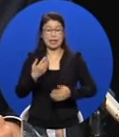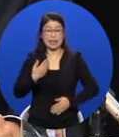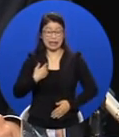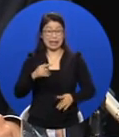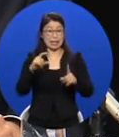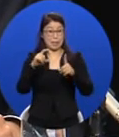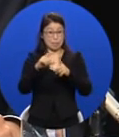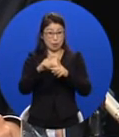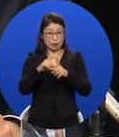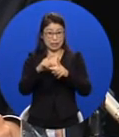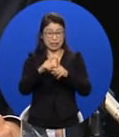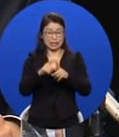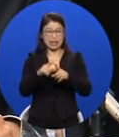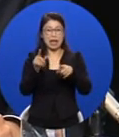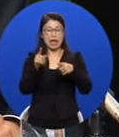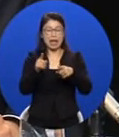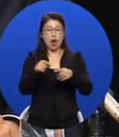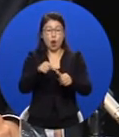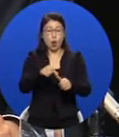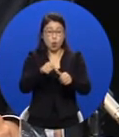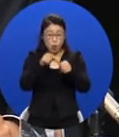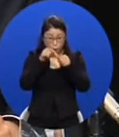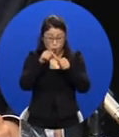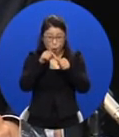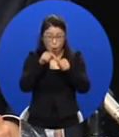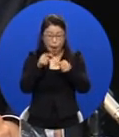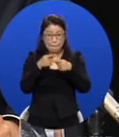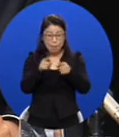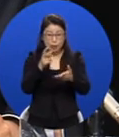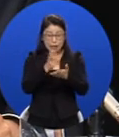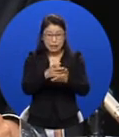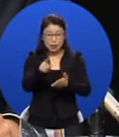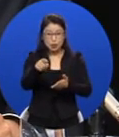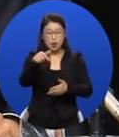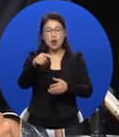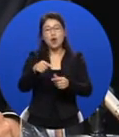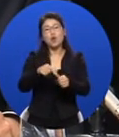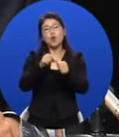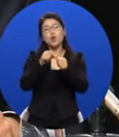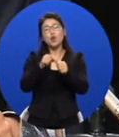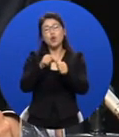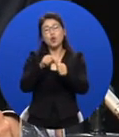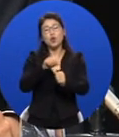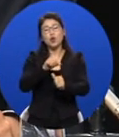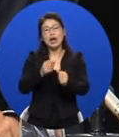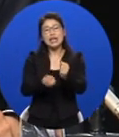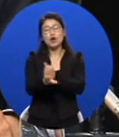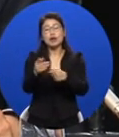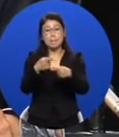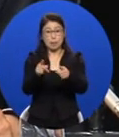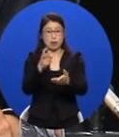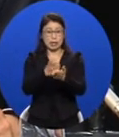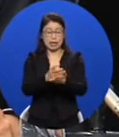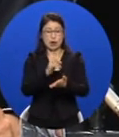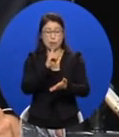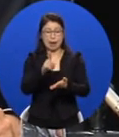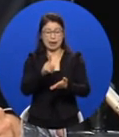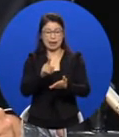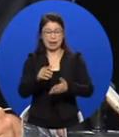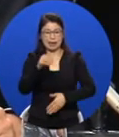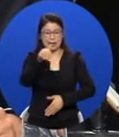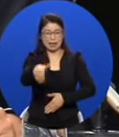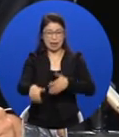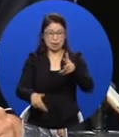일자리 영향평가제라고 얘기했고 강지영 후보는 고용영향평가제라고 얘기했어요. 개발사업을 승인하기